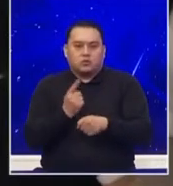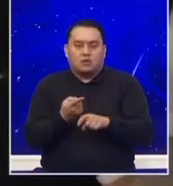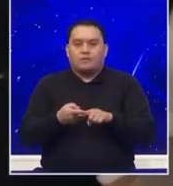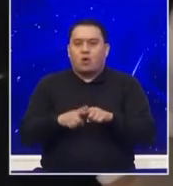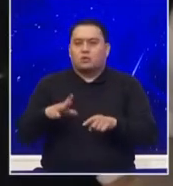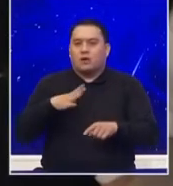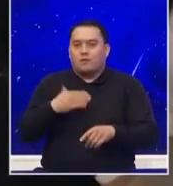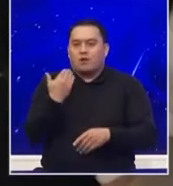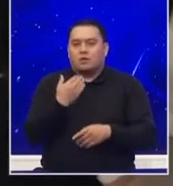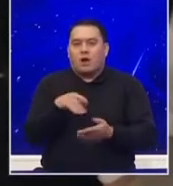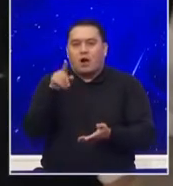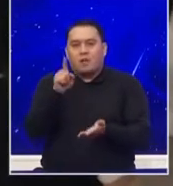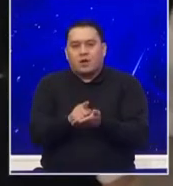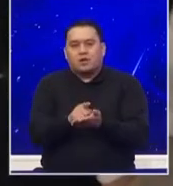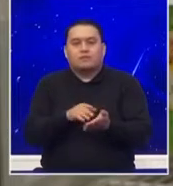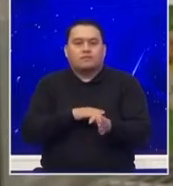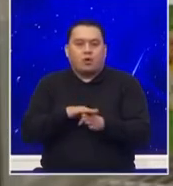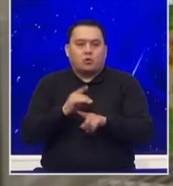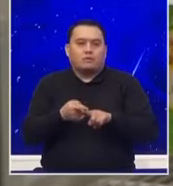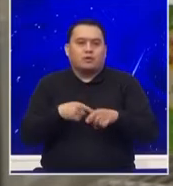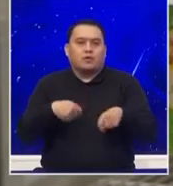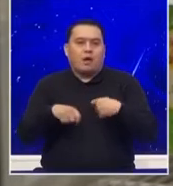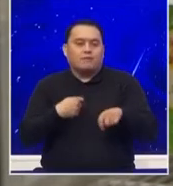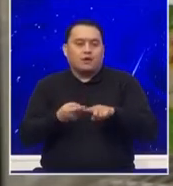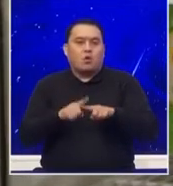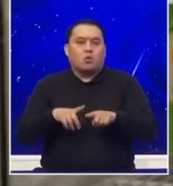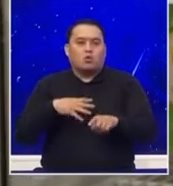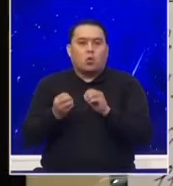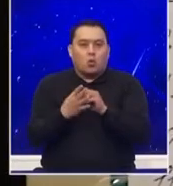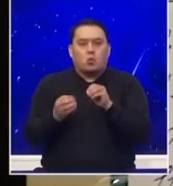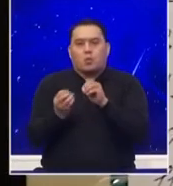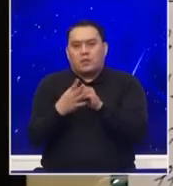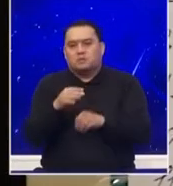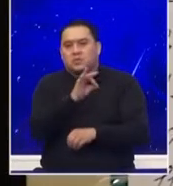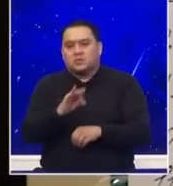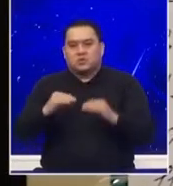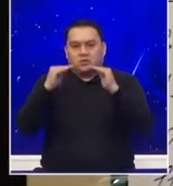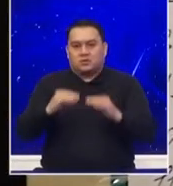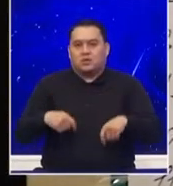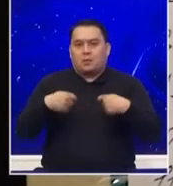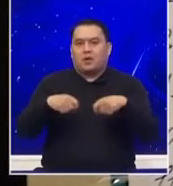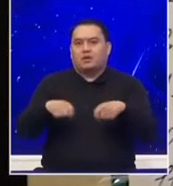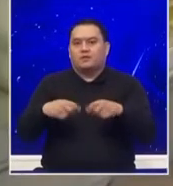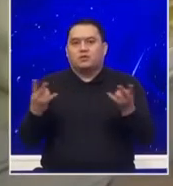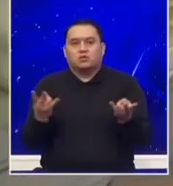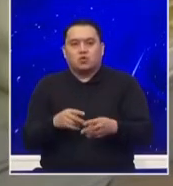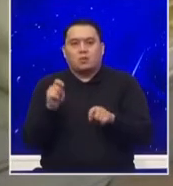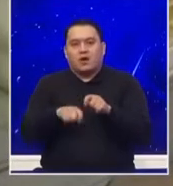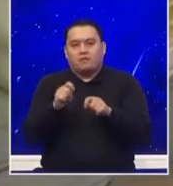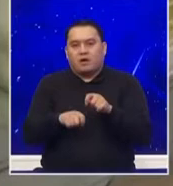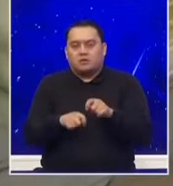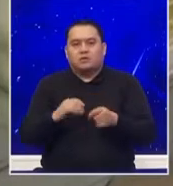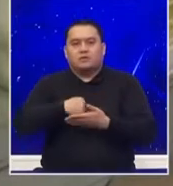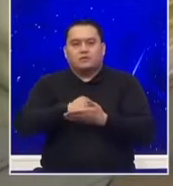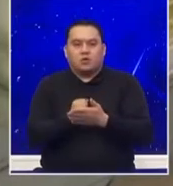алған кәсібиелері шарттағы талап бойынша тауар құнын нарықтан 10-15% төмен сатуы тиіс. Рейд барысында тексерілген нысанның шартқа